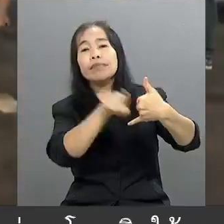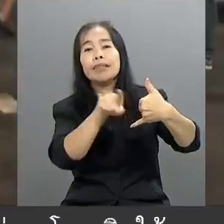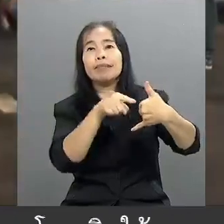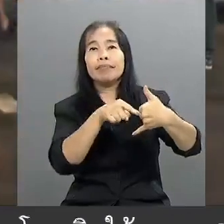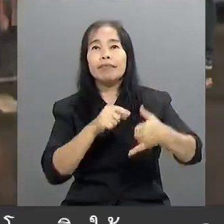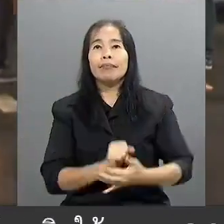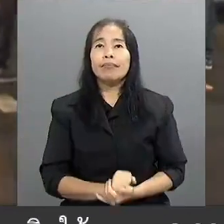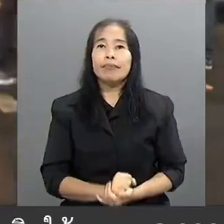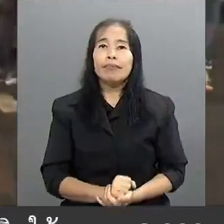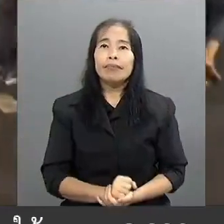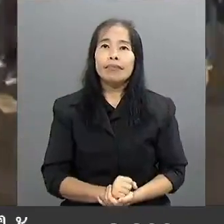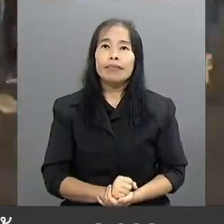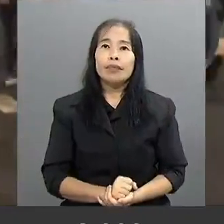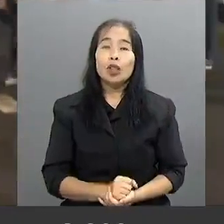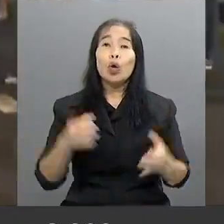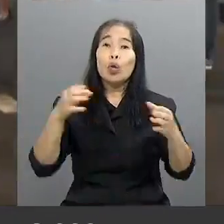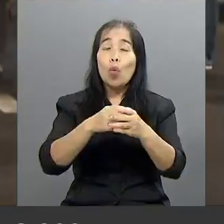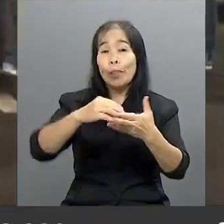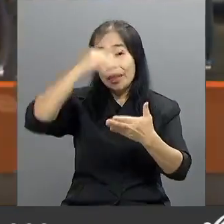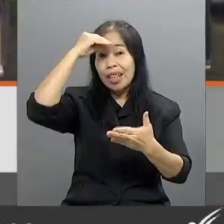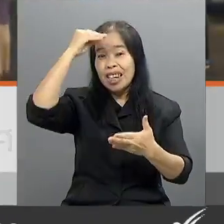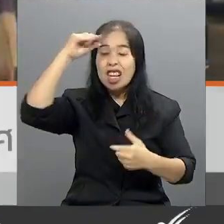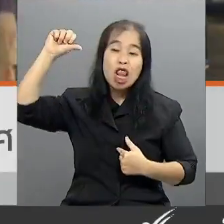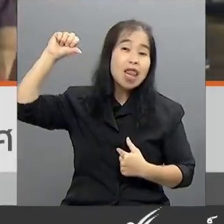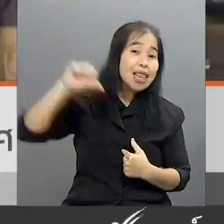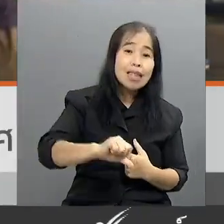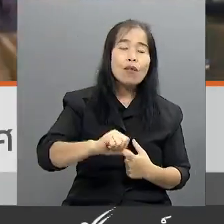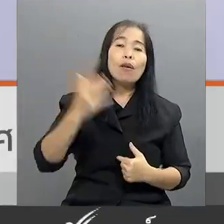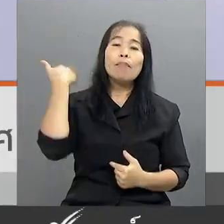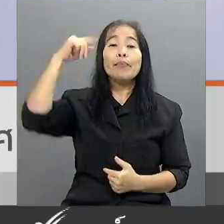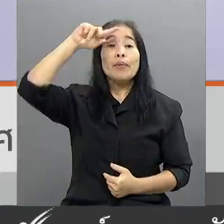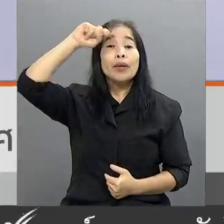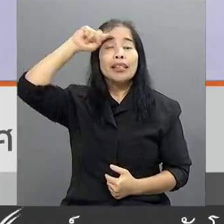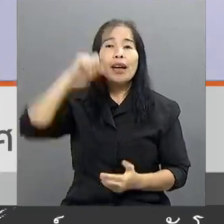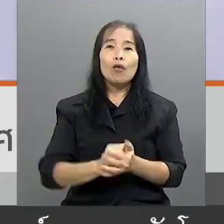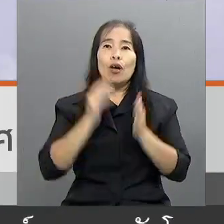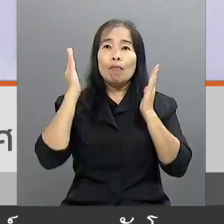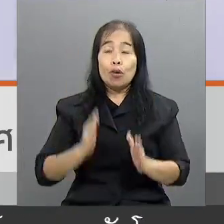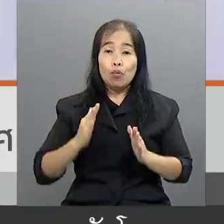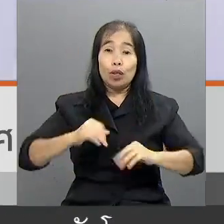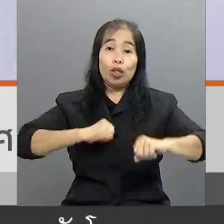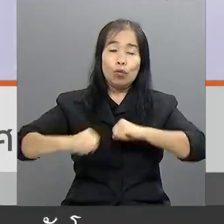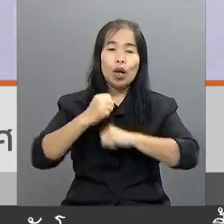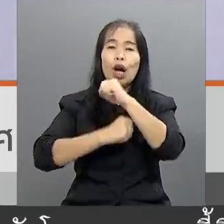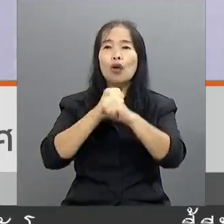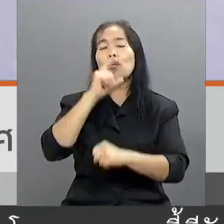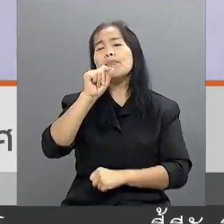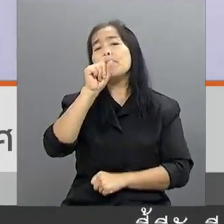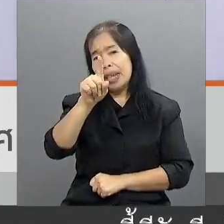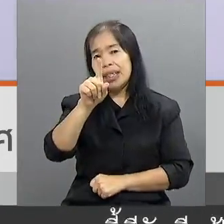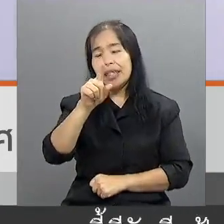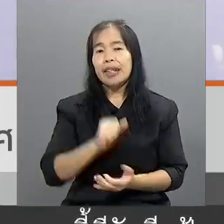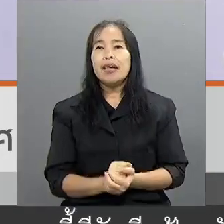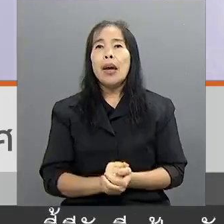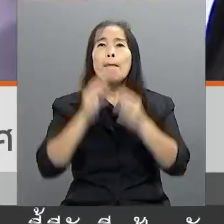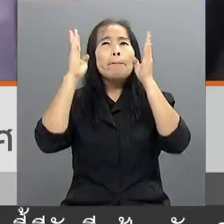อยู่ในการชุมนุมของกลุ่มนักเรียนเร็วเมื่อวันเสาร์ที่ผ่านมามีเยาวชนหญิงอายุ21ปีค่ะก็แสดงออกเชิงสัญลักษณ์ในการ